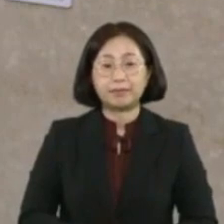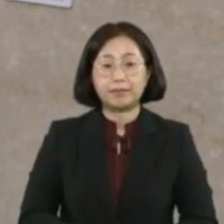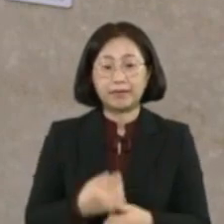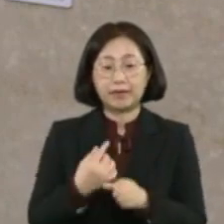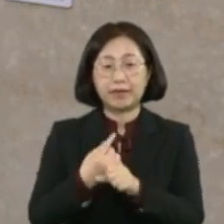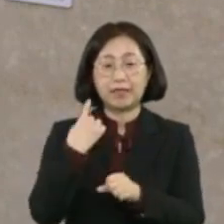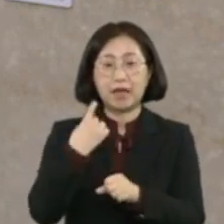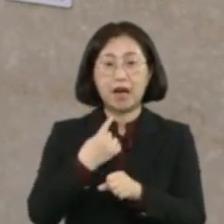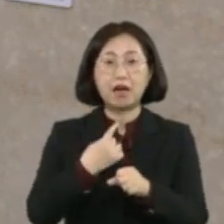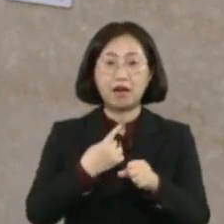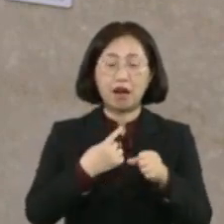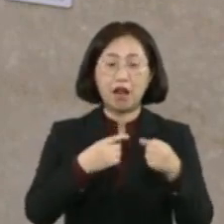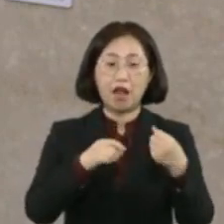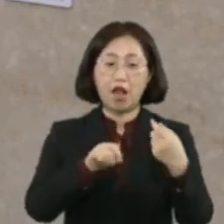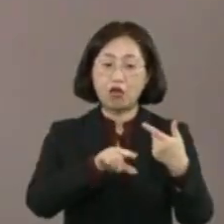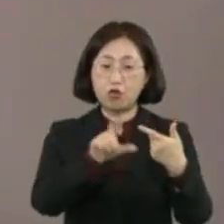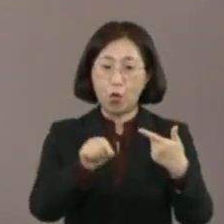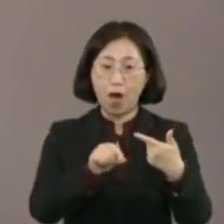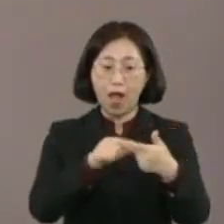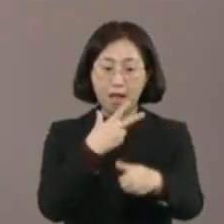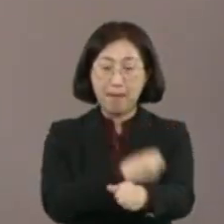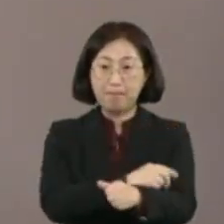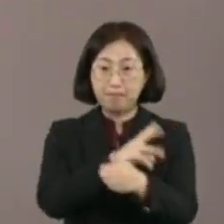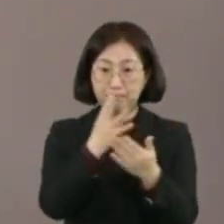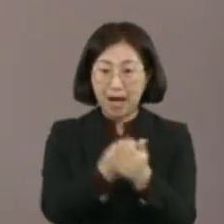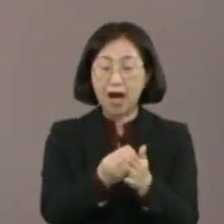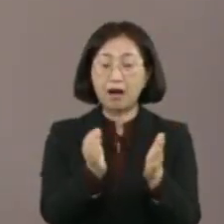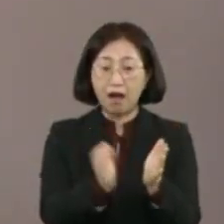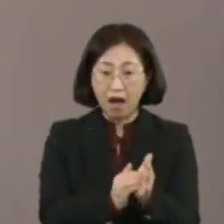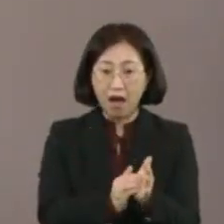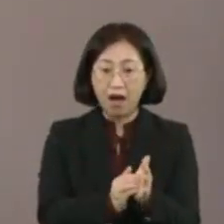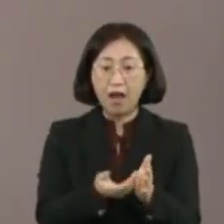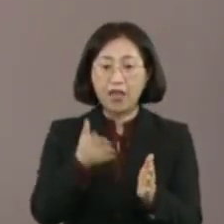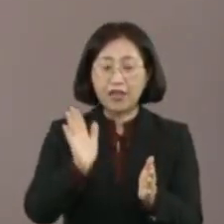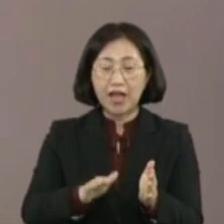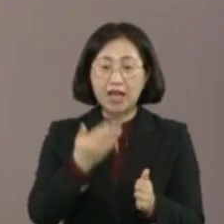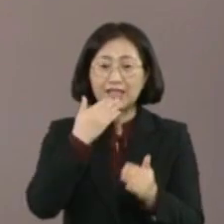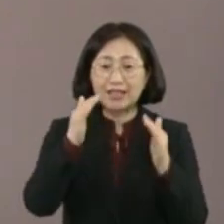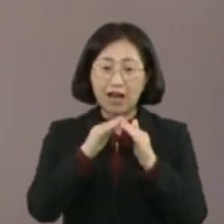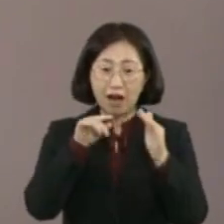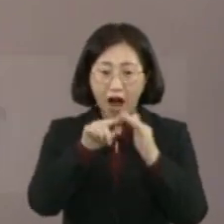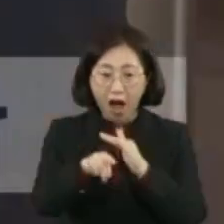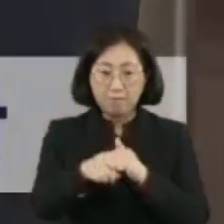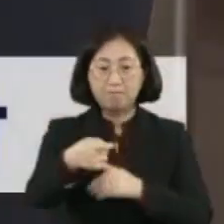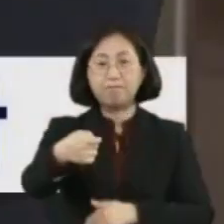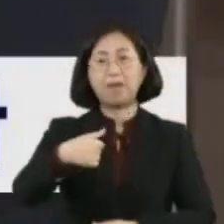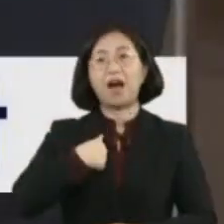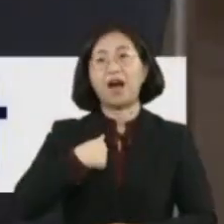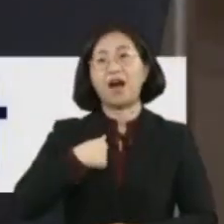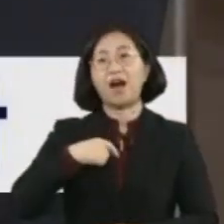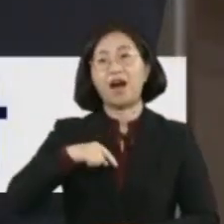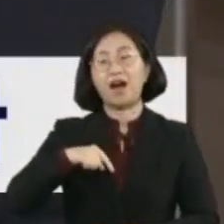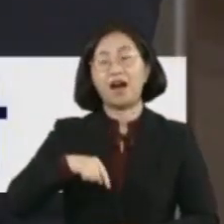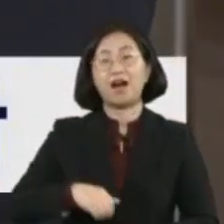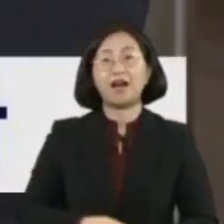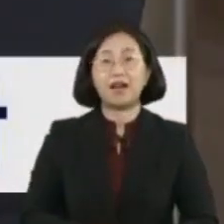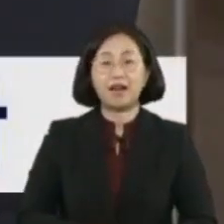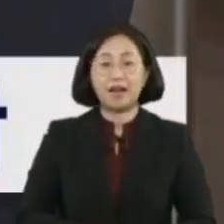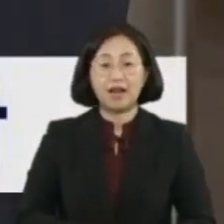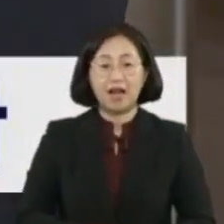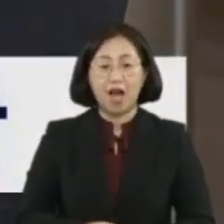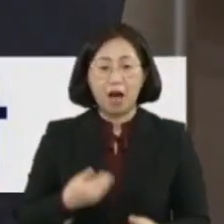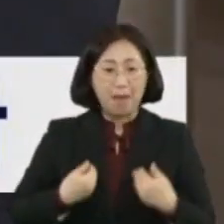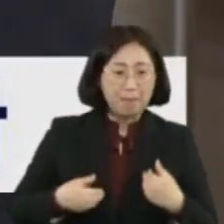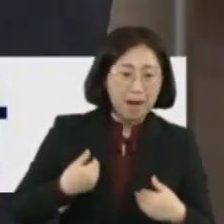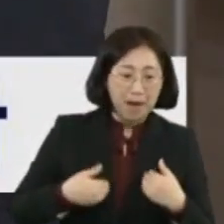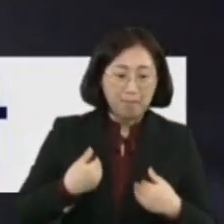지난해 6월 백신 접종을 완료한 김모 씨는 결국 식당에서 점심 식사를 하지 못하고 홀로 한 끼를 해결해야 했습니다.